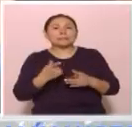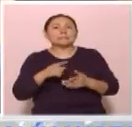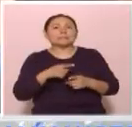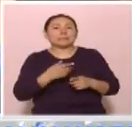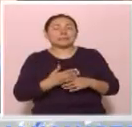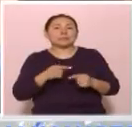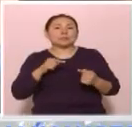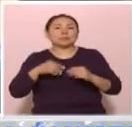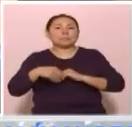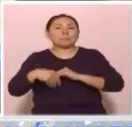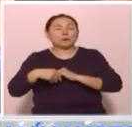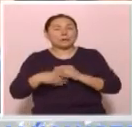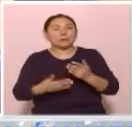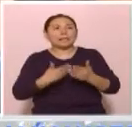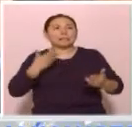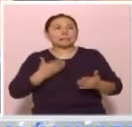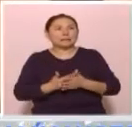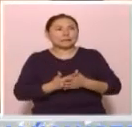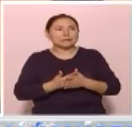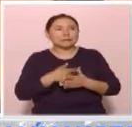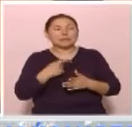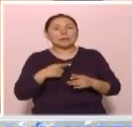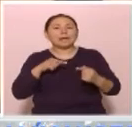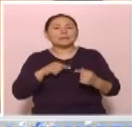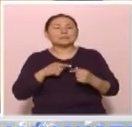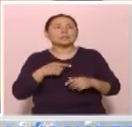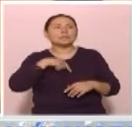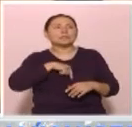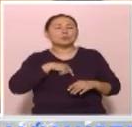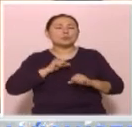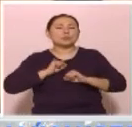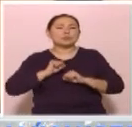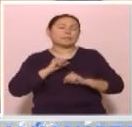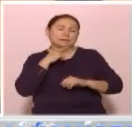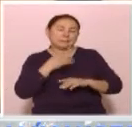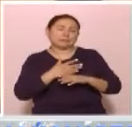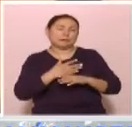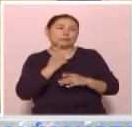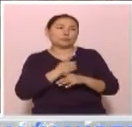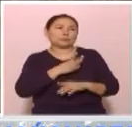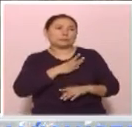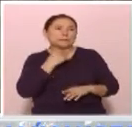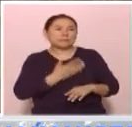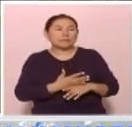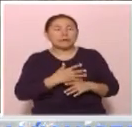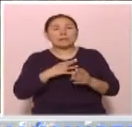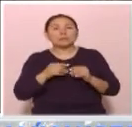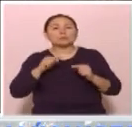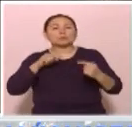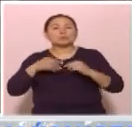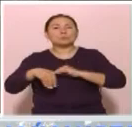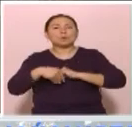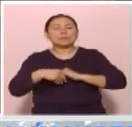сыбайлас жемқорлықтың алдын алып, қоғамда оған қарсы иммунитет қалыптастыруға сеп болмақ. Жоба сыбайлас жемқорлыққа